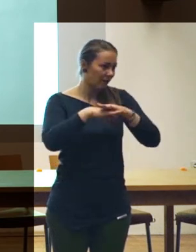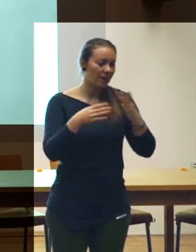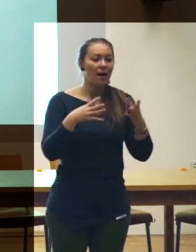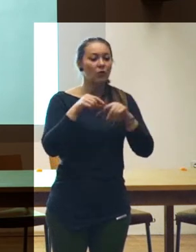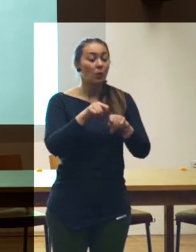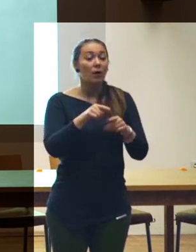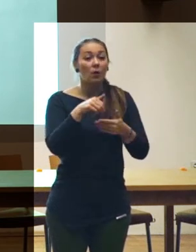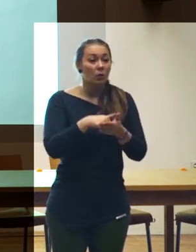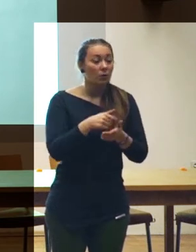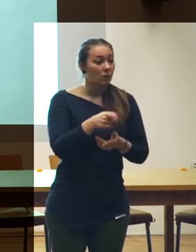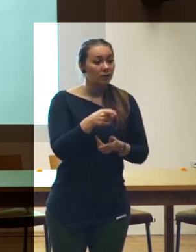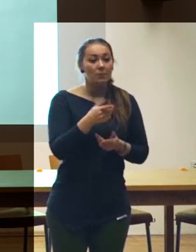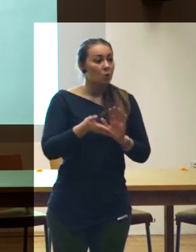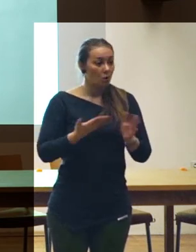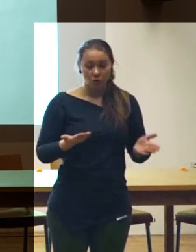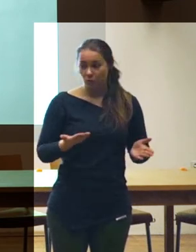perspektivu,